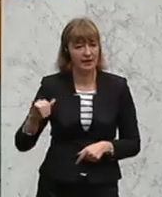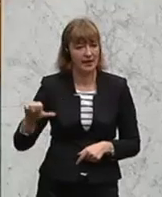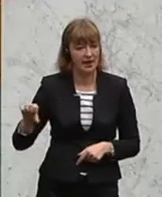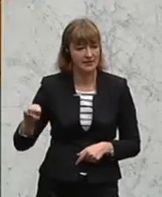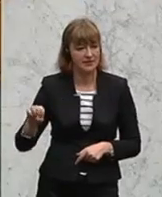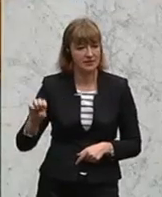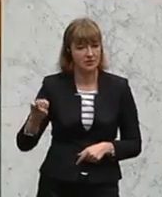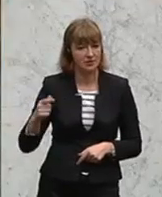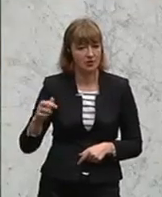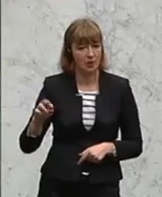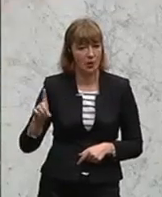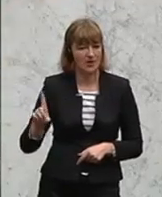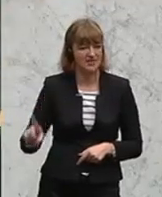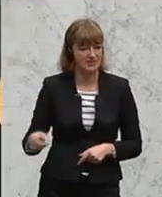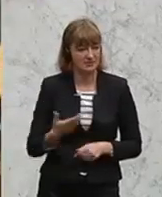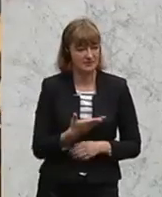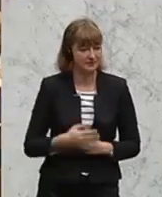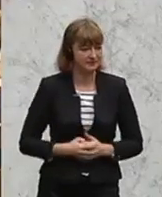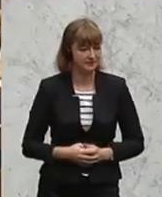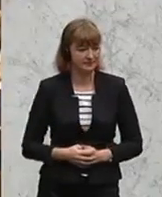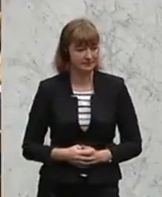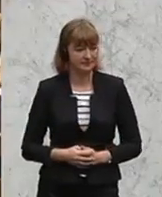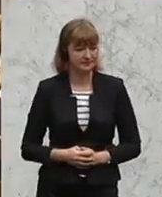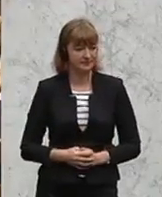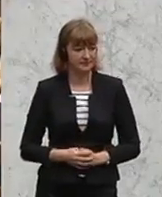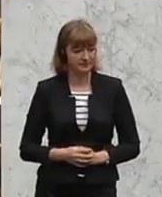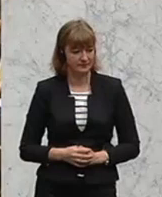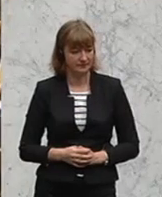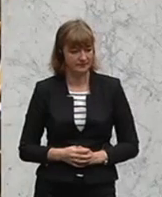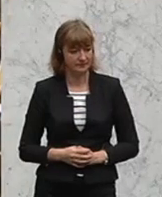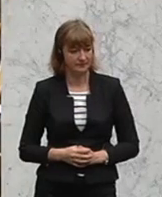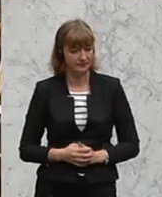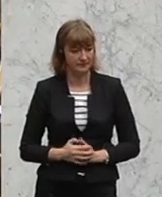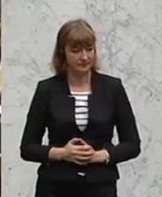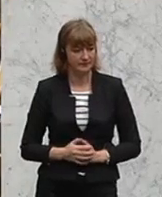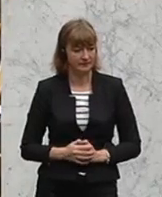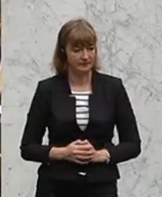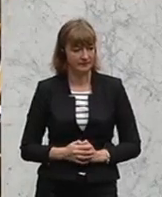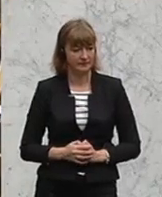Nächster Redner, Matthias Strolz von den NEOS.